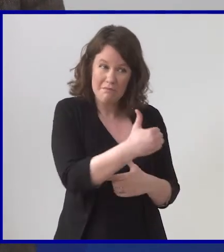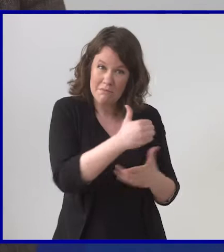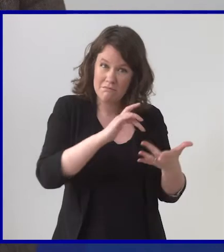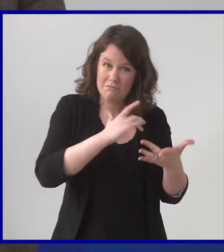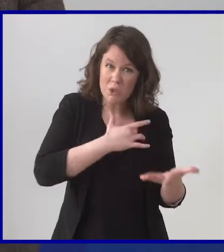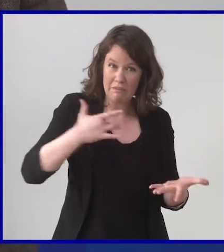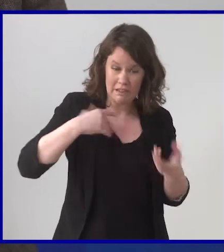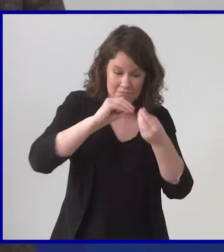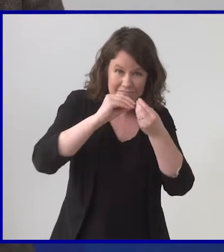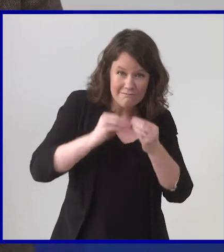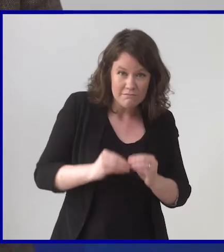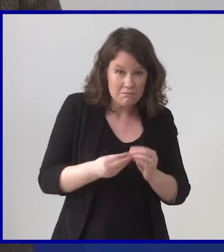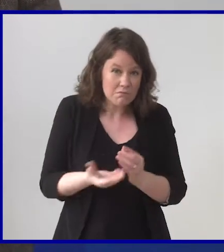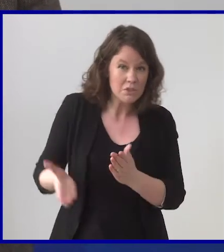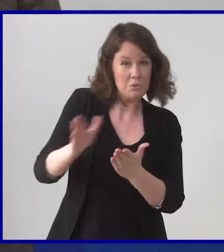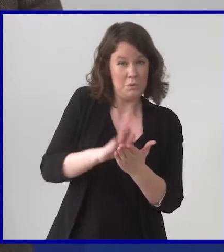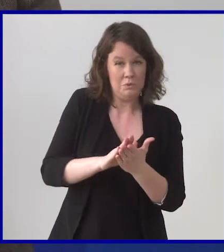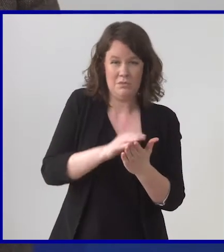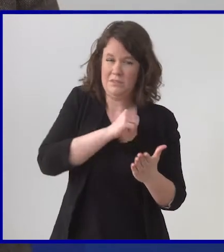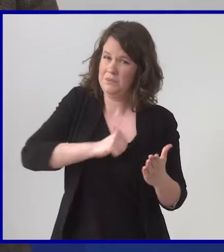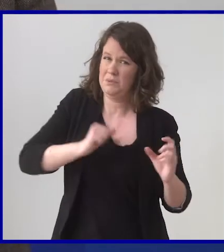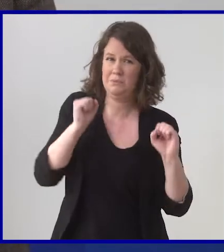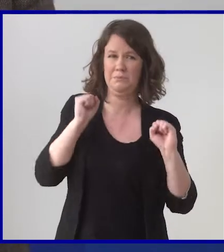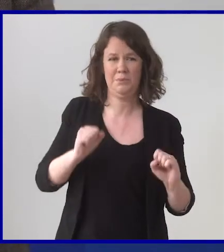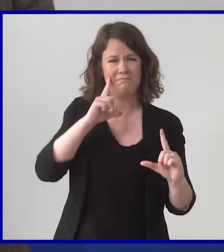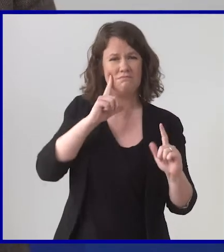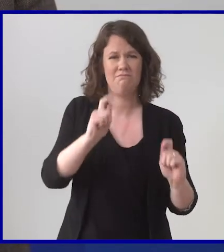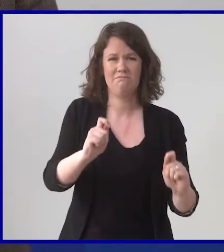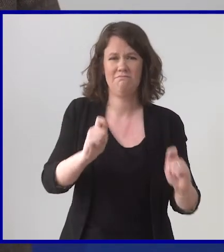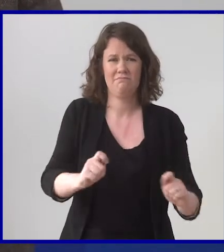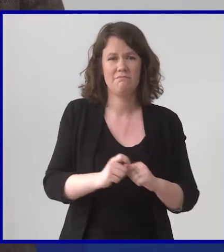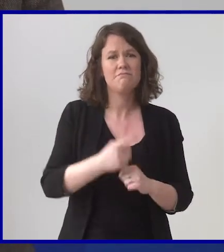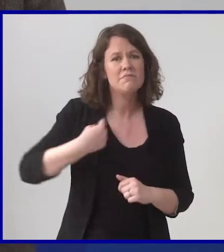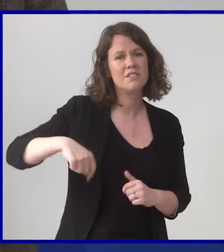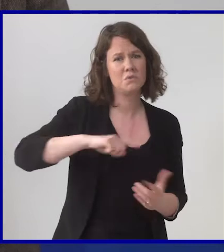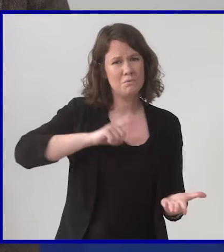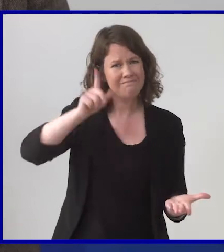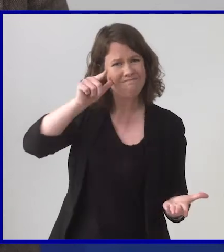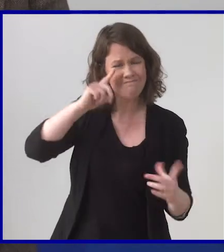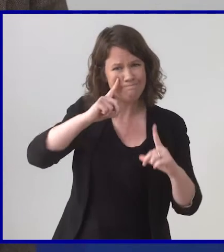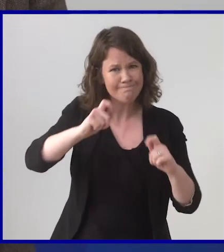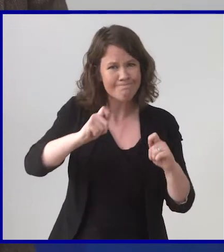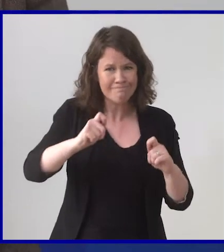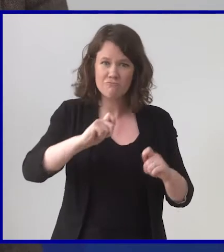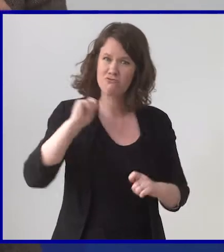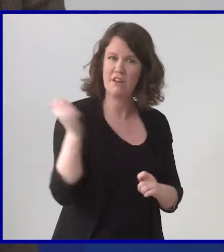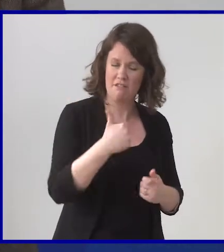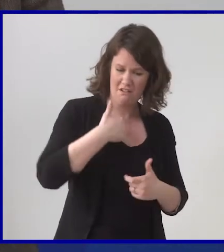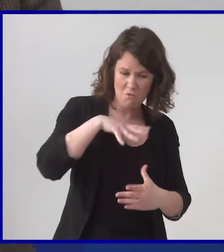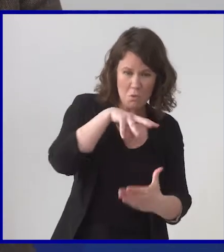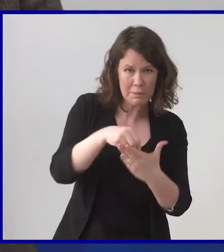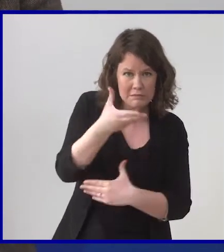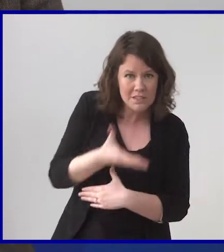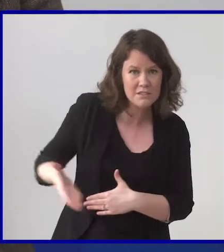handicap qui ont des complications de santé sont particulièrement exposées. Nous devons, par notre vigilance, par